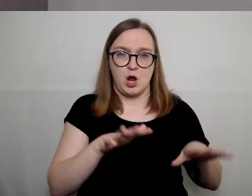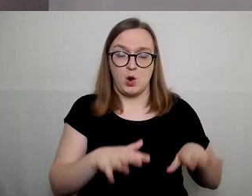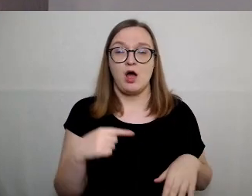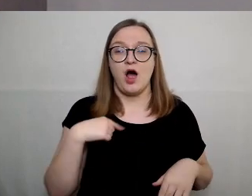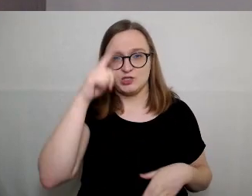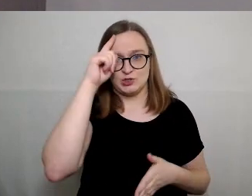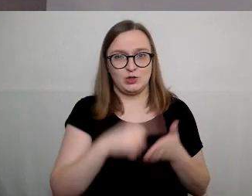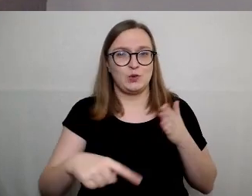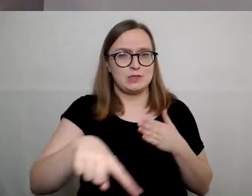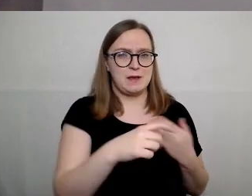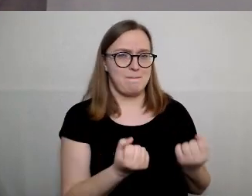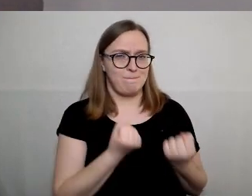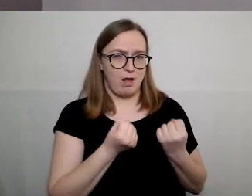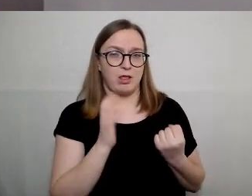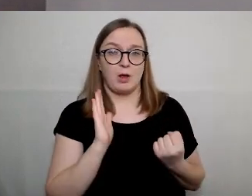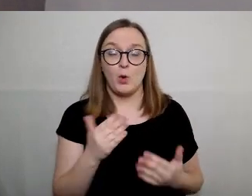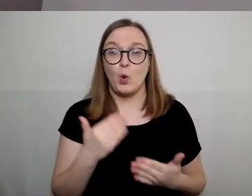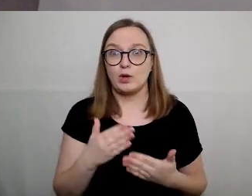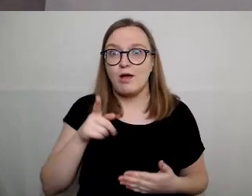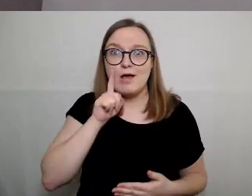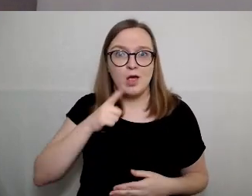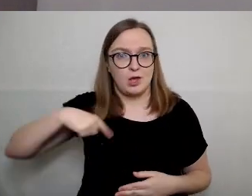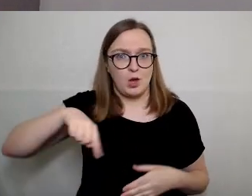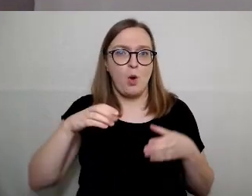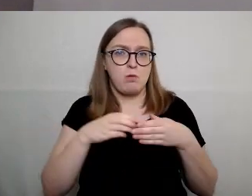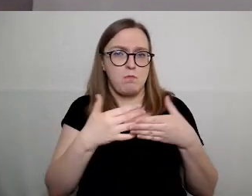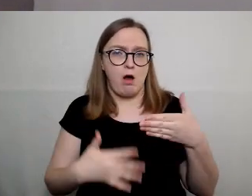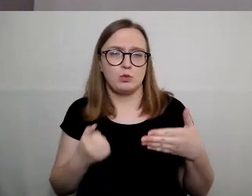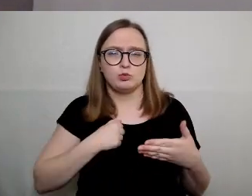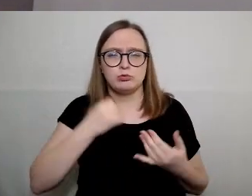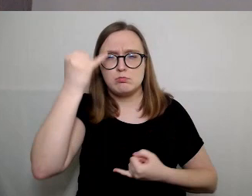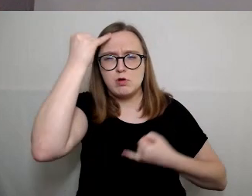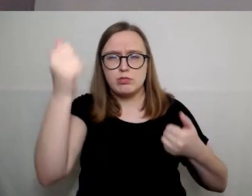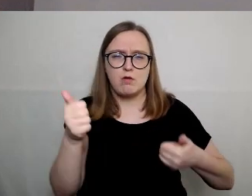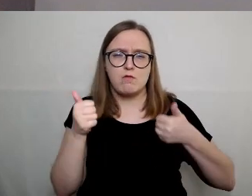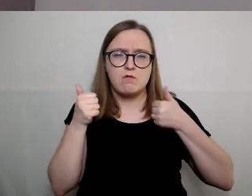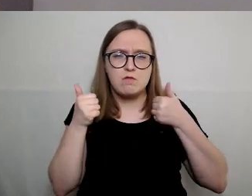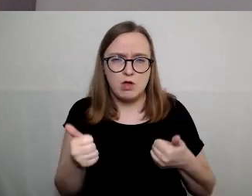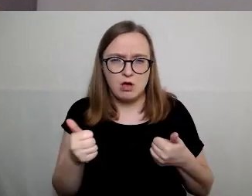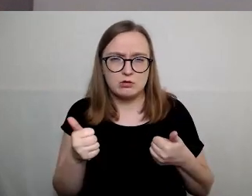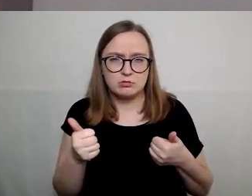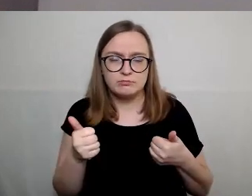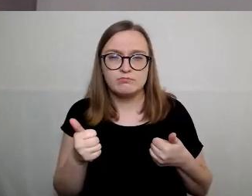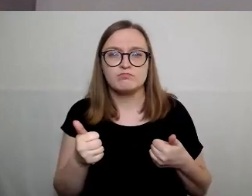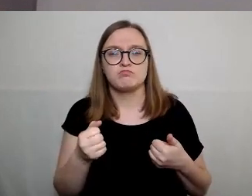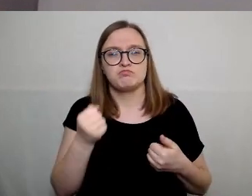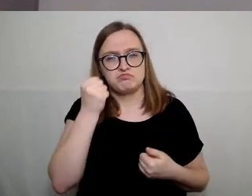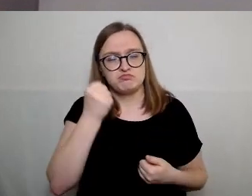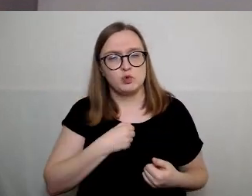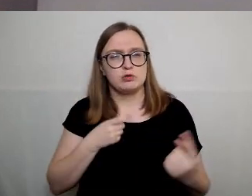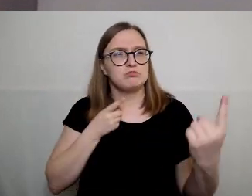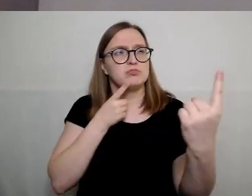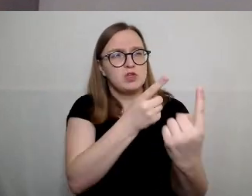mes esam jaunimas, kuris turime labai gerų idėjų ir labai ambicingą viziją